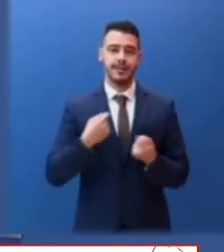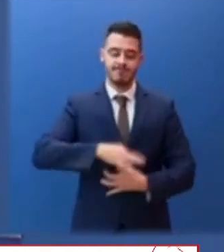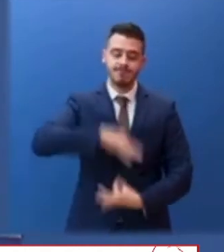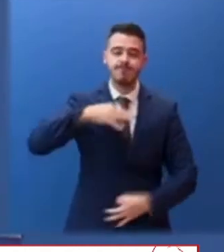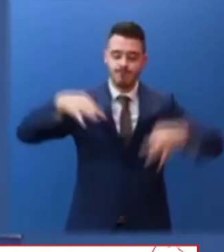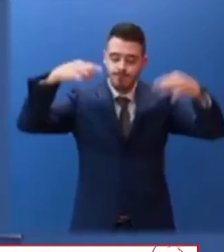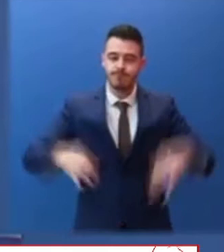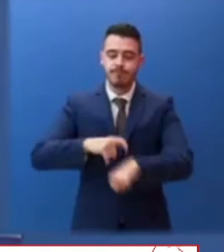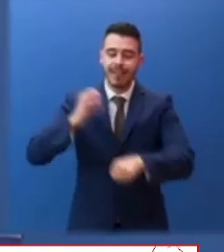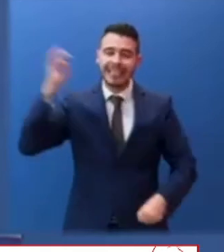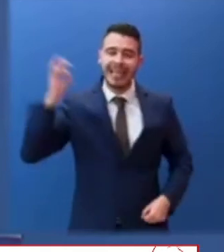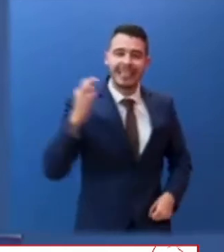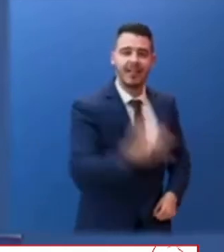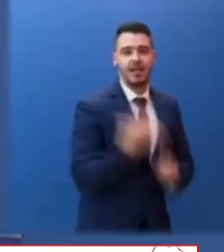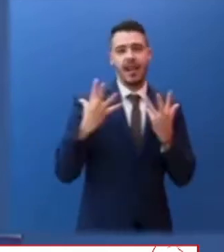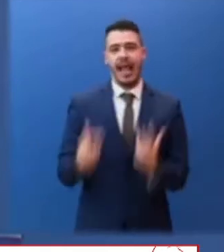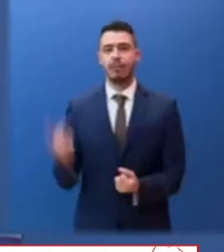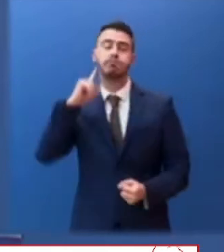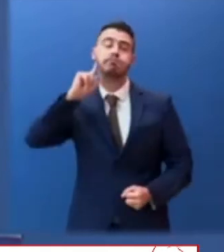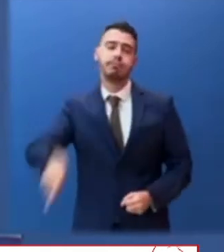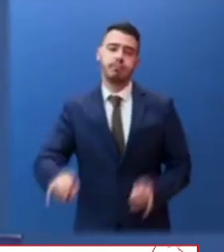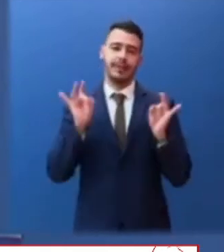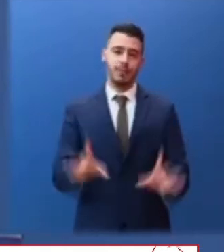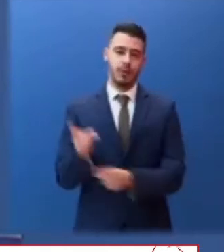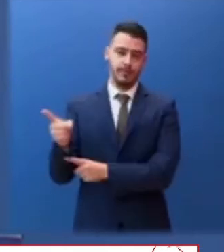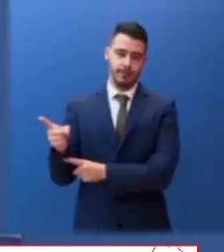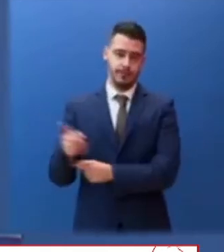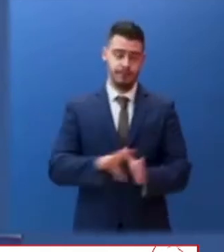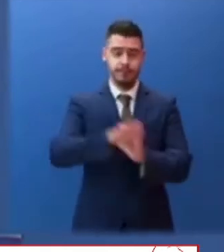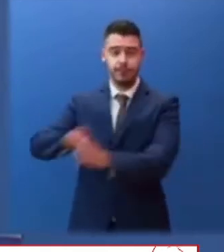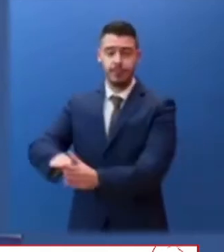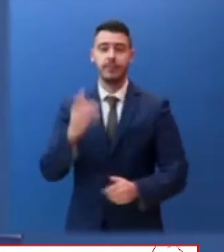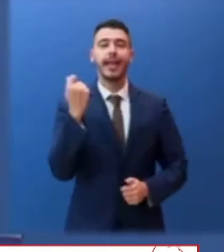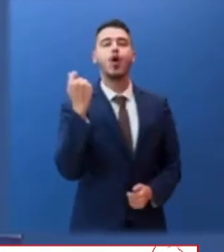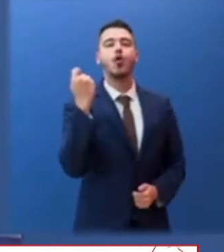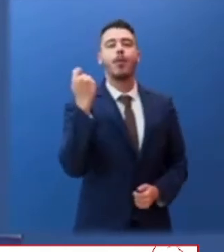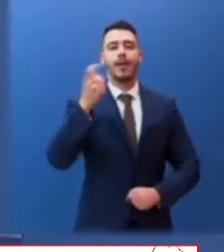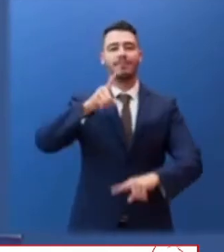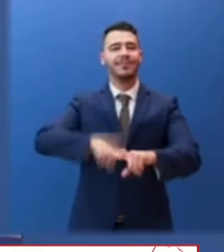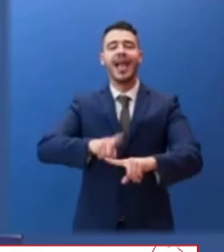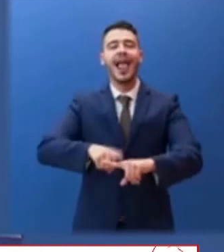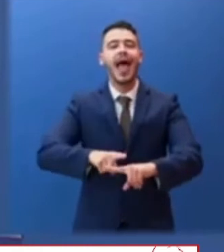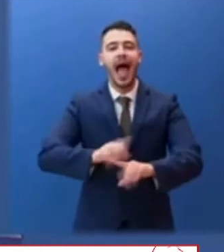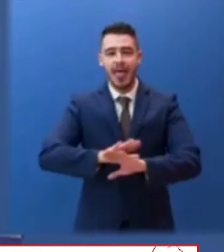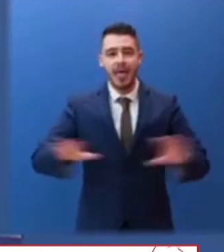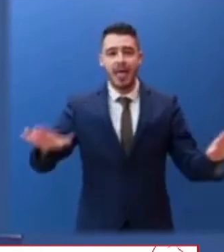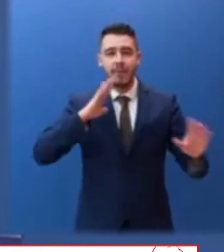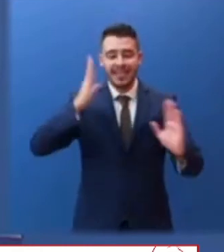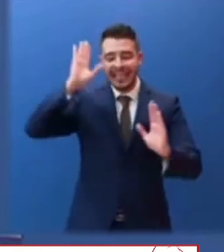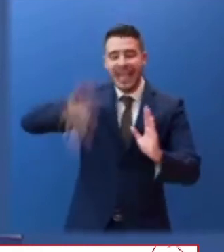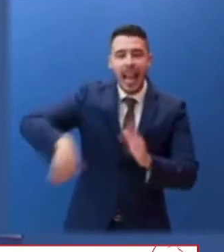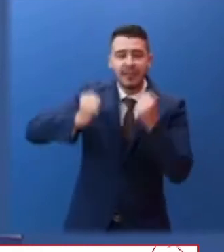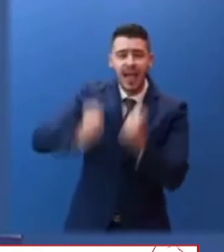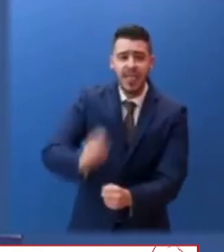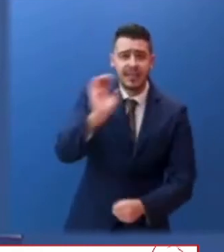συνέχεια. Όσον αφορά την οικονομία, η Ελλάδα δεν είναι πια ουραγός στην Ευρωζώνη. Η